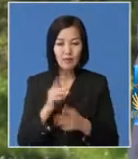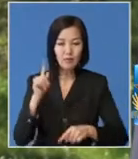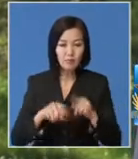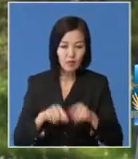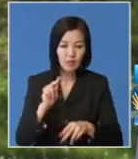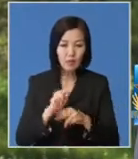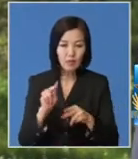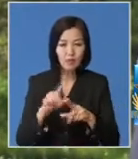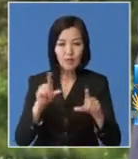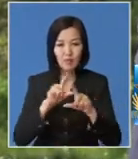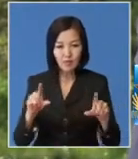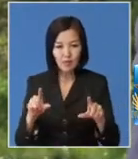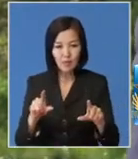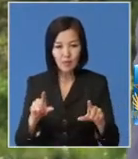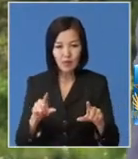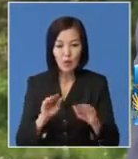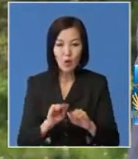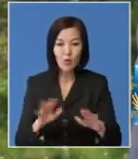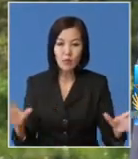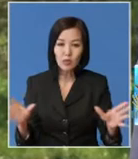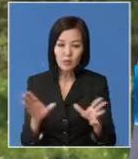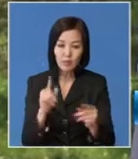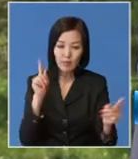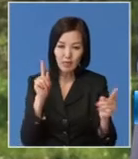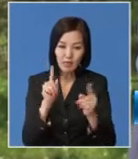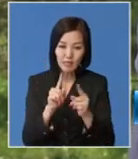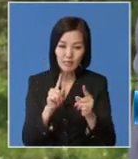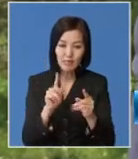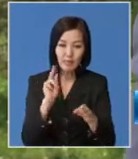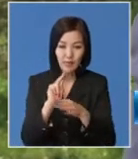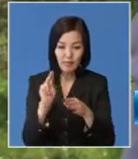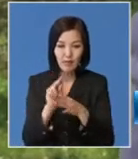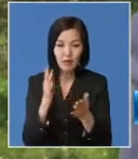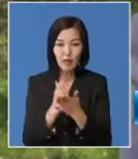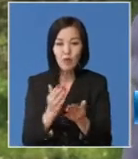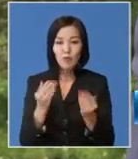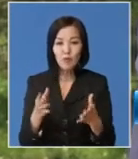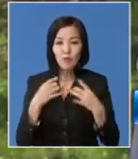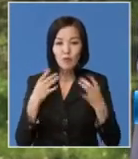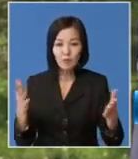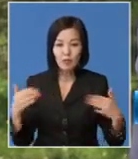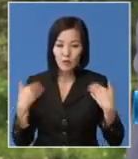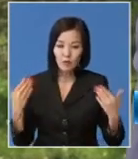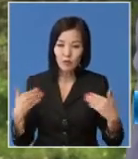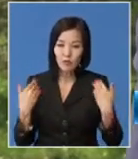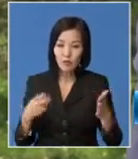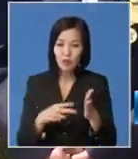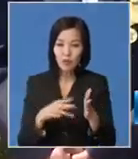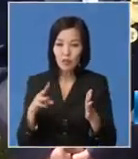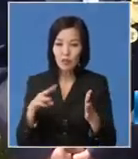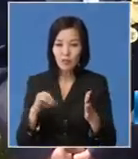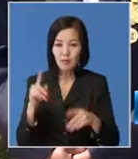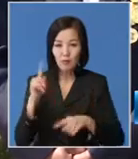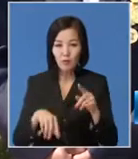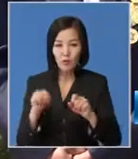жатырмыз, мектептерді оқушылармен кездесулер өткіземіз. Бүгінгі міне мереке құтты болсын, 7 май отан қорғаушылар